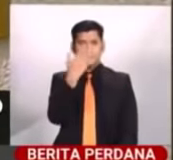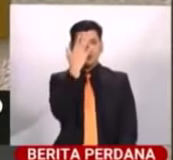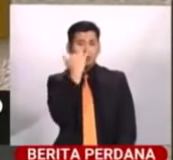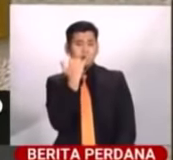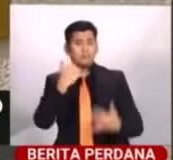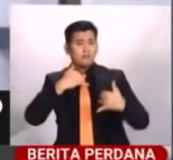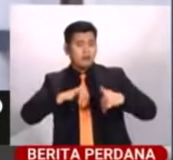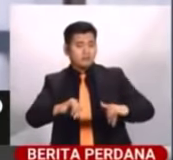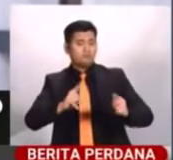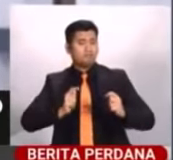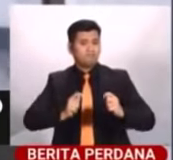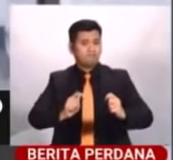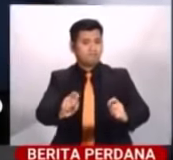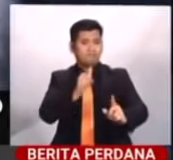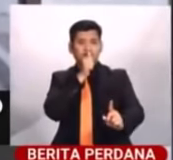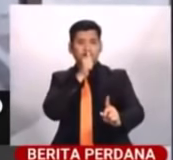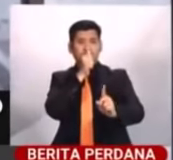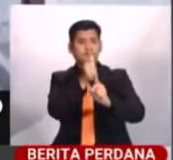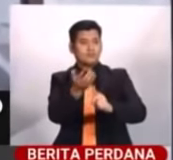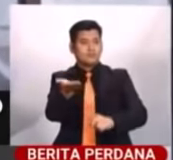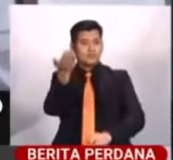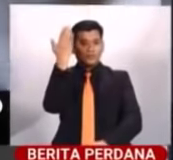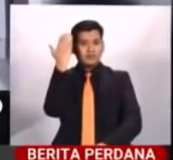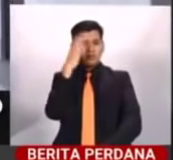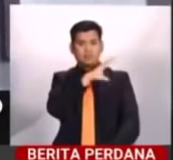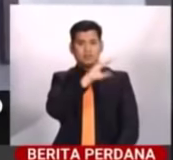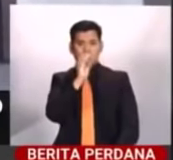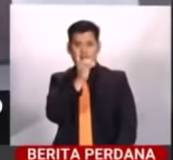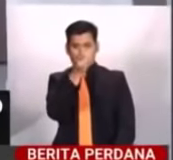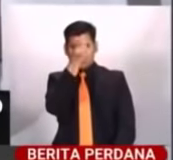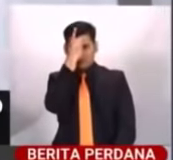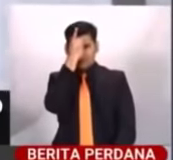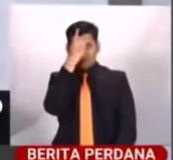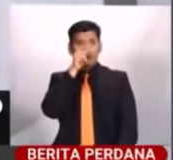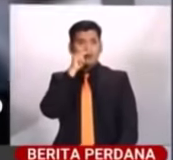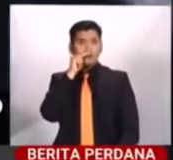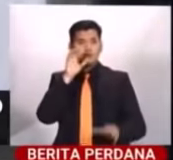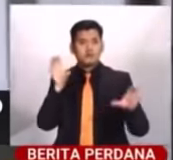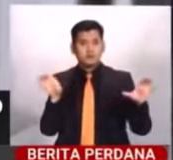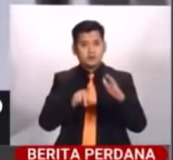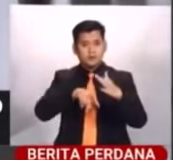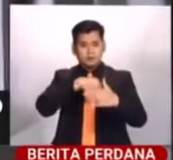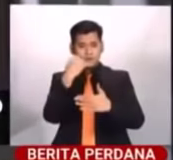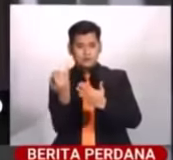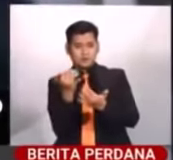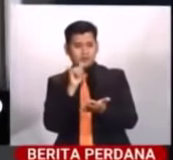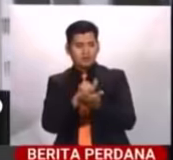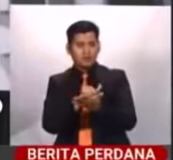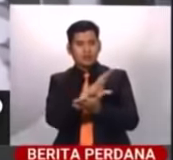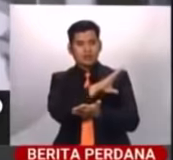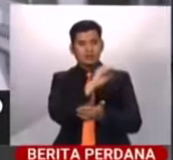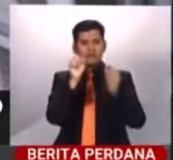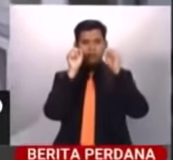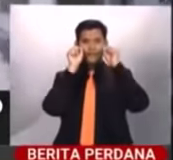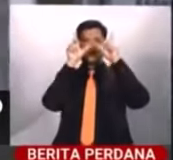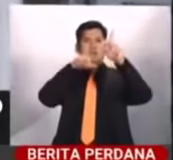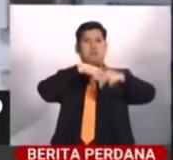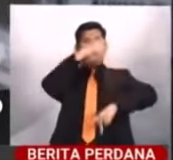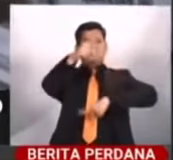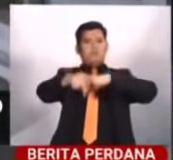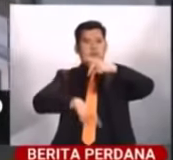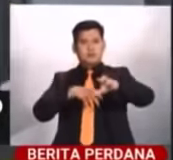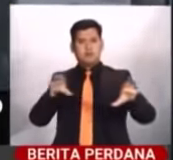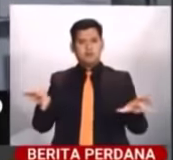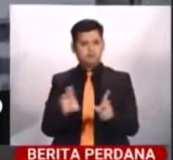dia masih bertindak atas arahan terdahulu Datuk Sri Najib Tun Razak untuk melaksana projek itu walaupun menyedari prosesnya